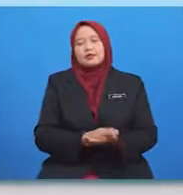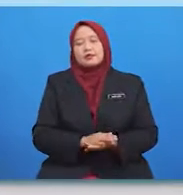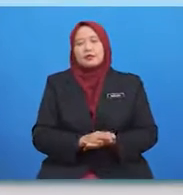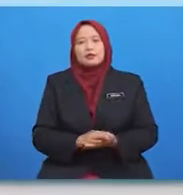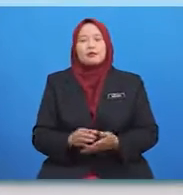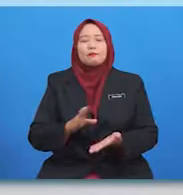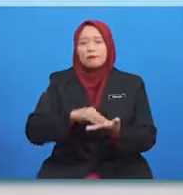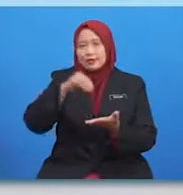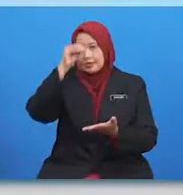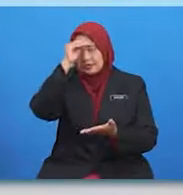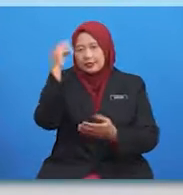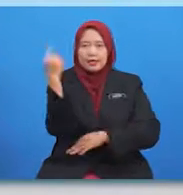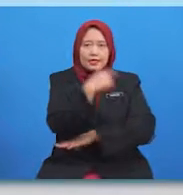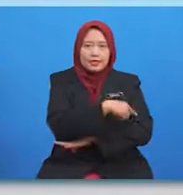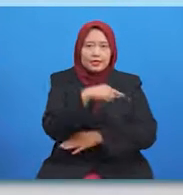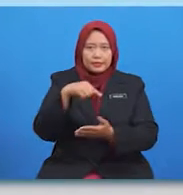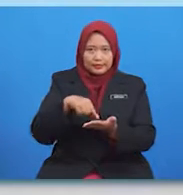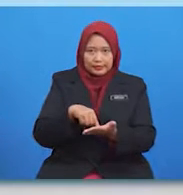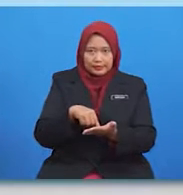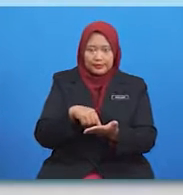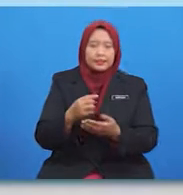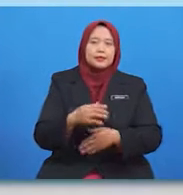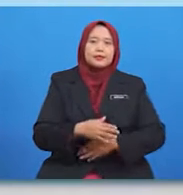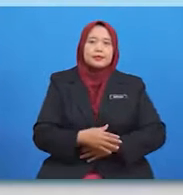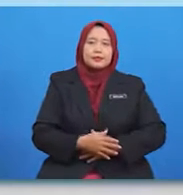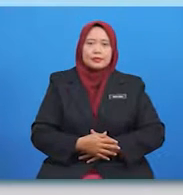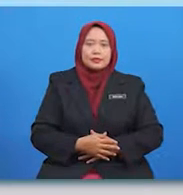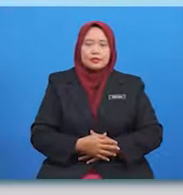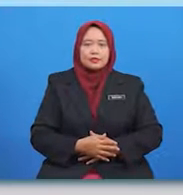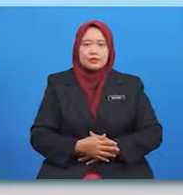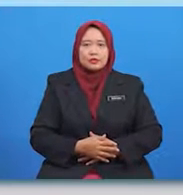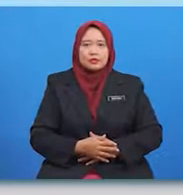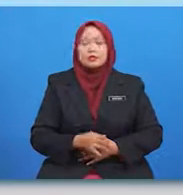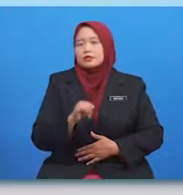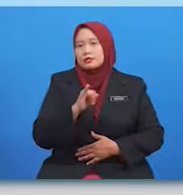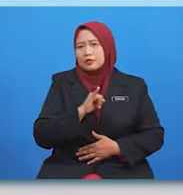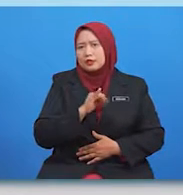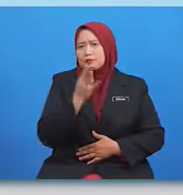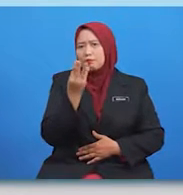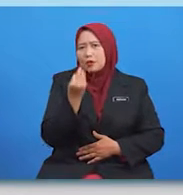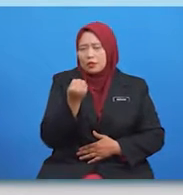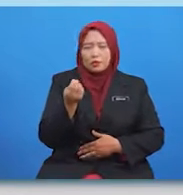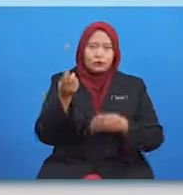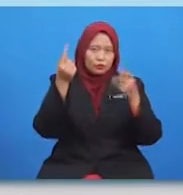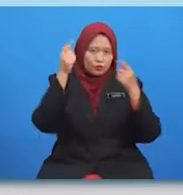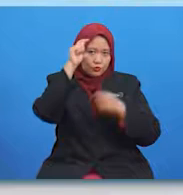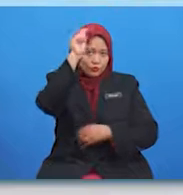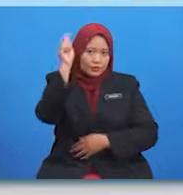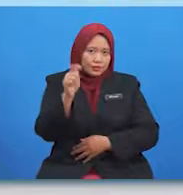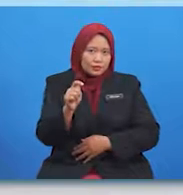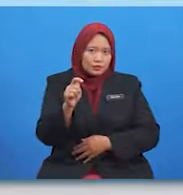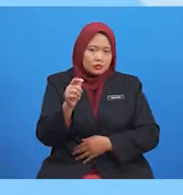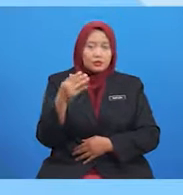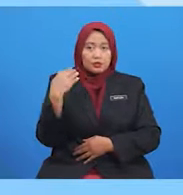cikgu ceritakan tentang sejarah penemuan radioaktif, cikgu nak tanya, adakah